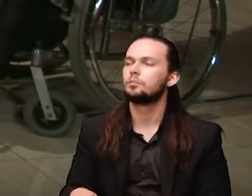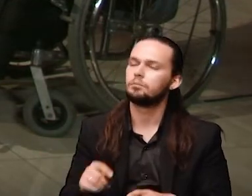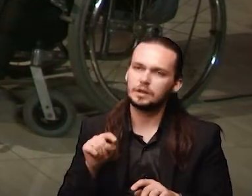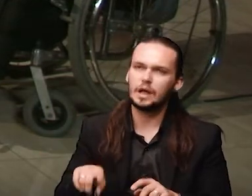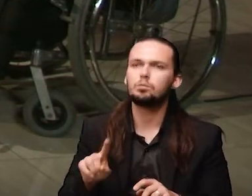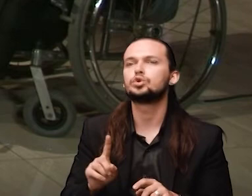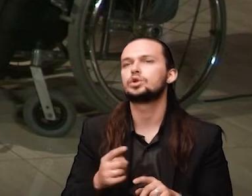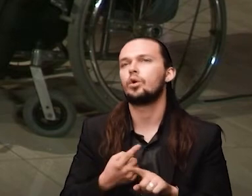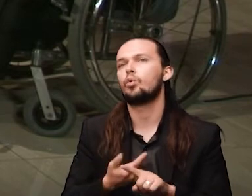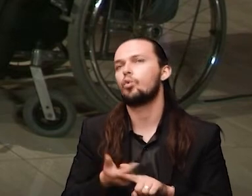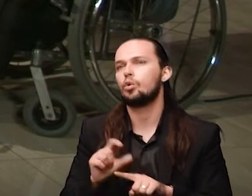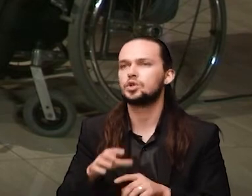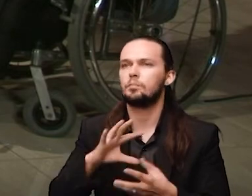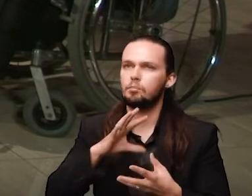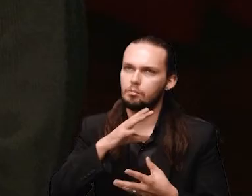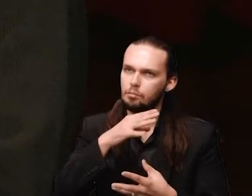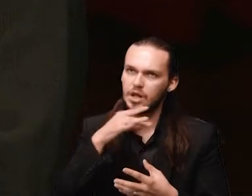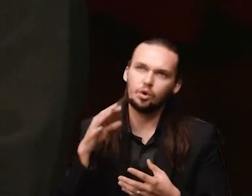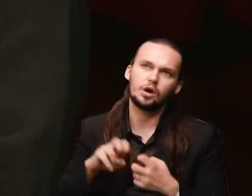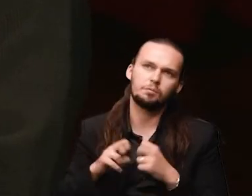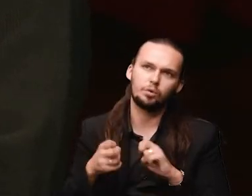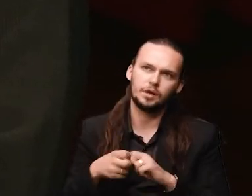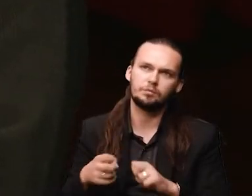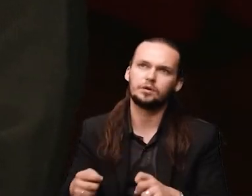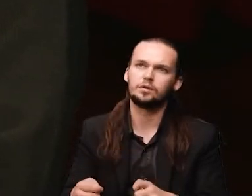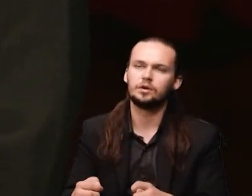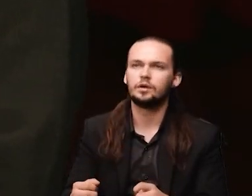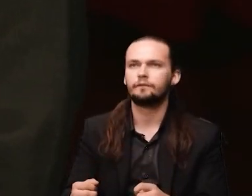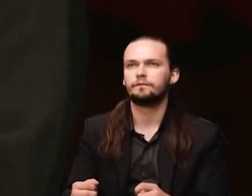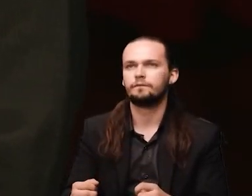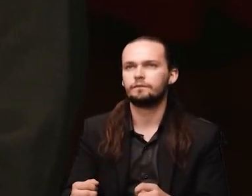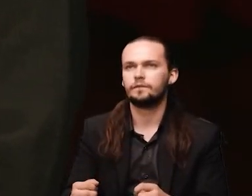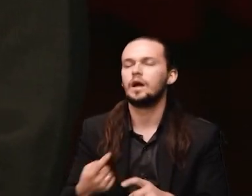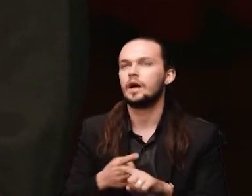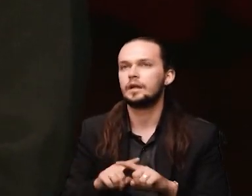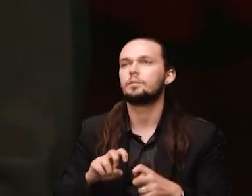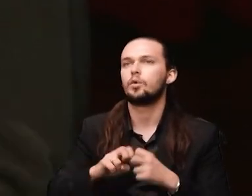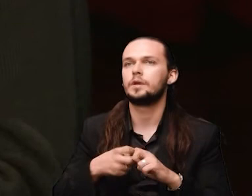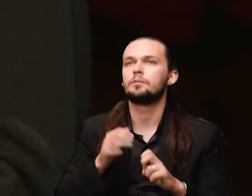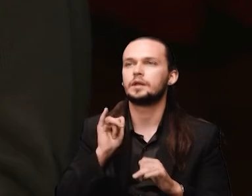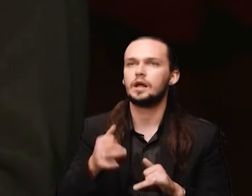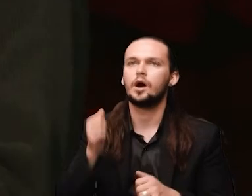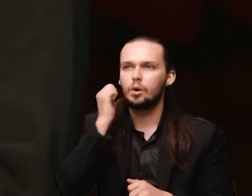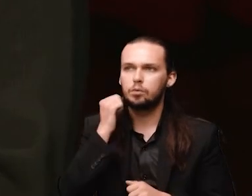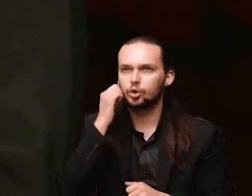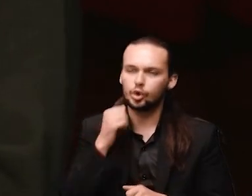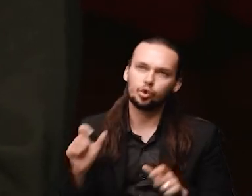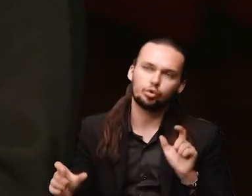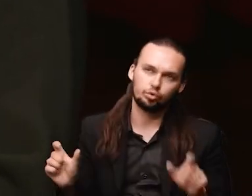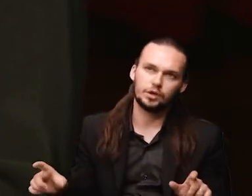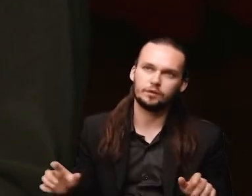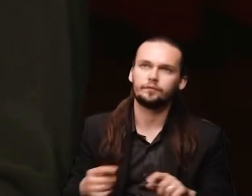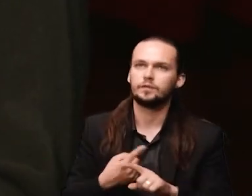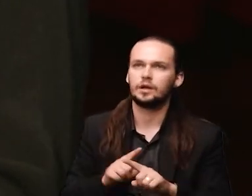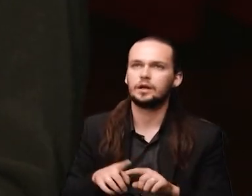что фокусируется очень много проблем. Если мы решаем для нас, вот для нашей категории людей, эту проблему, сразу же для пожилых людей, то есть говоришь,